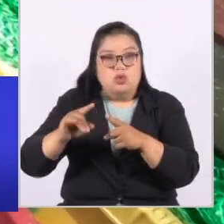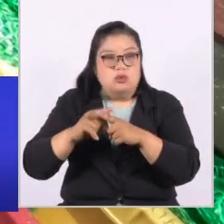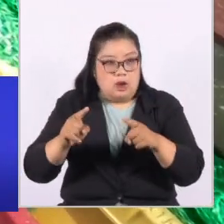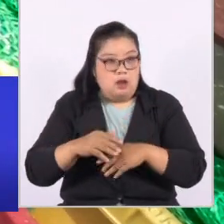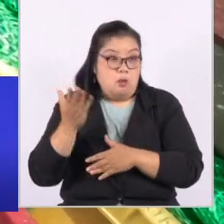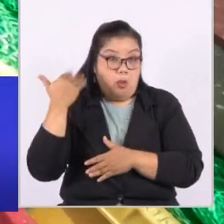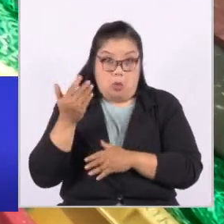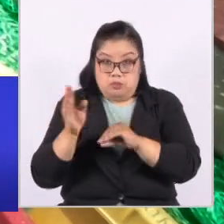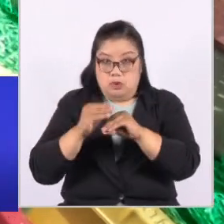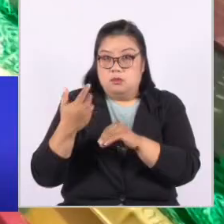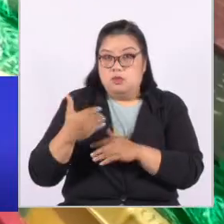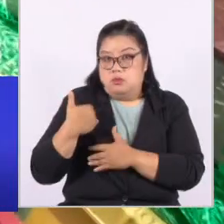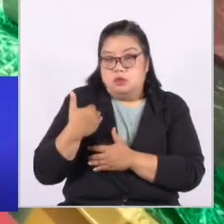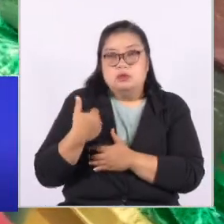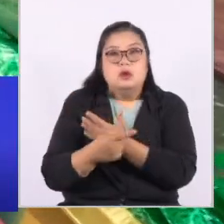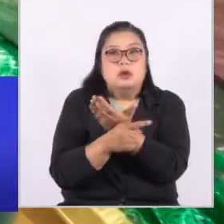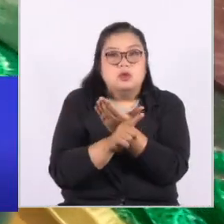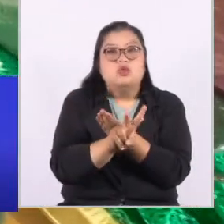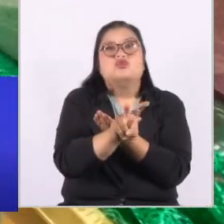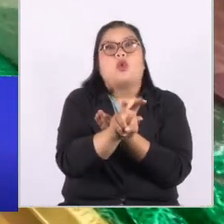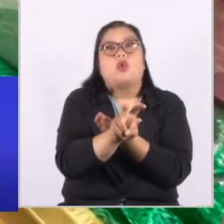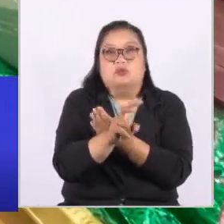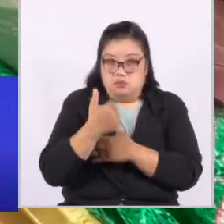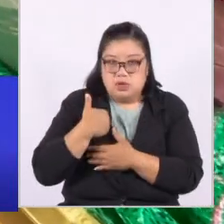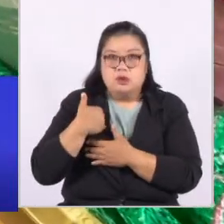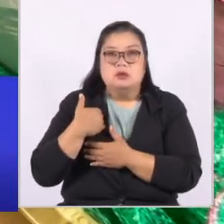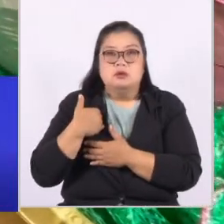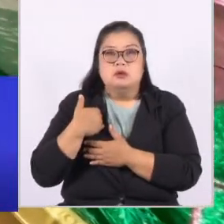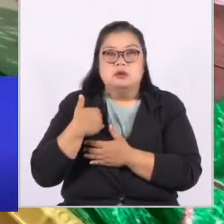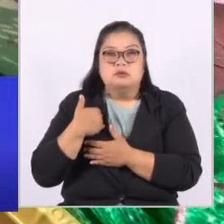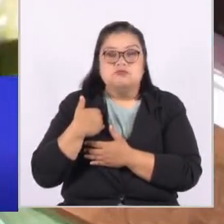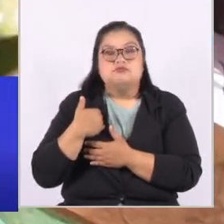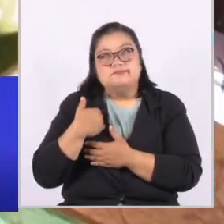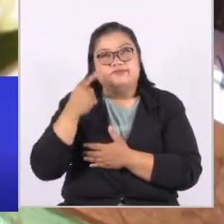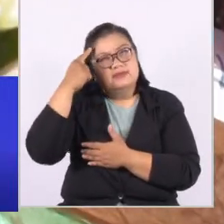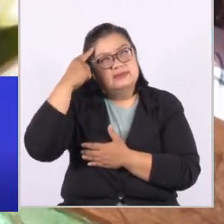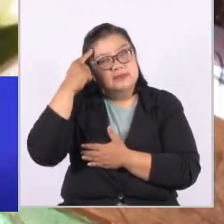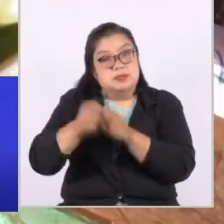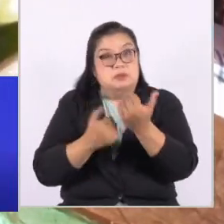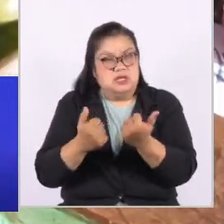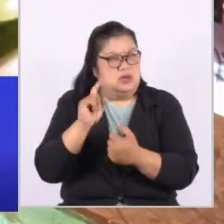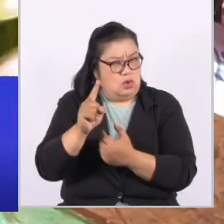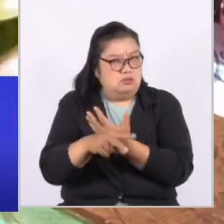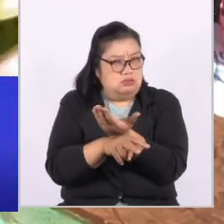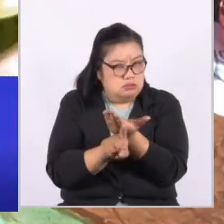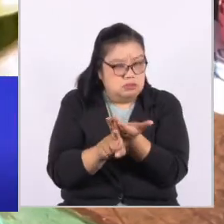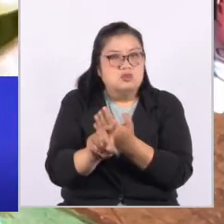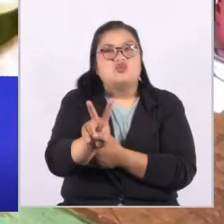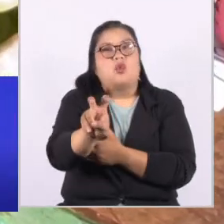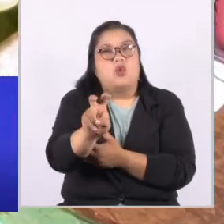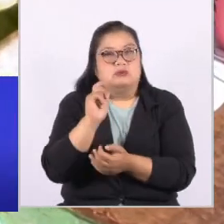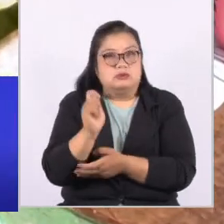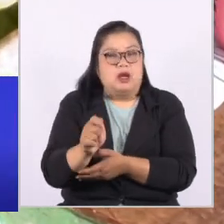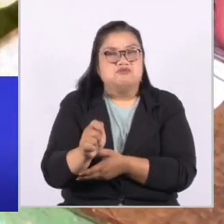ปรับขึ้นไปสูงสุดกิโลกรัมละ 200บาทก็มีมาแล้วเชื่อว่าปีนี้เนี่ยถึง 200บาทเผลอๆเกินก็ว่าได้นะคะ